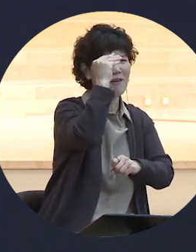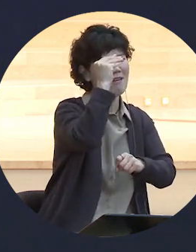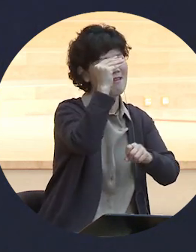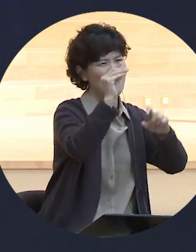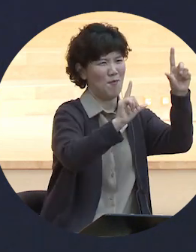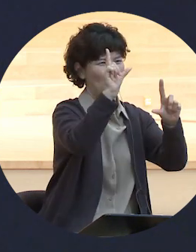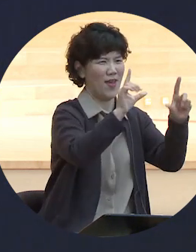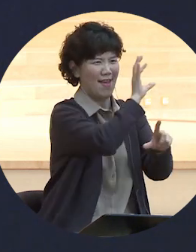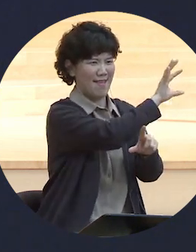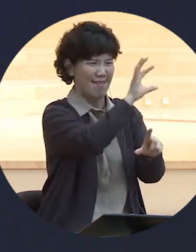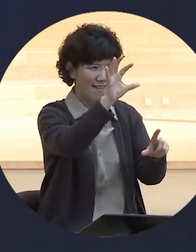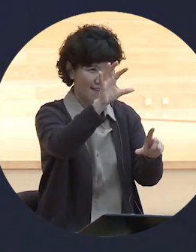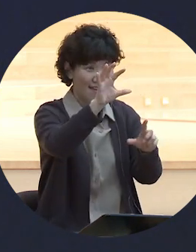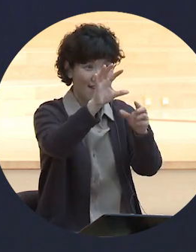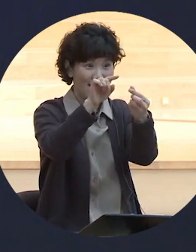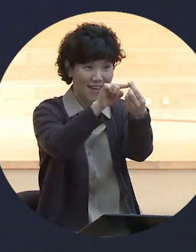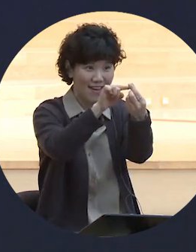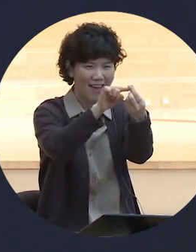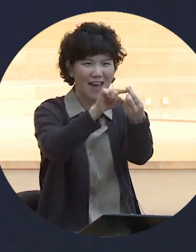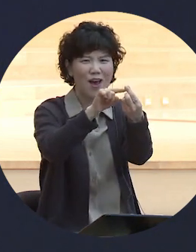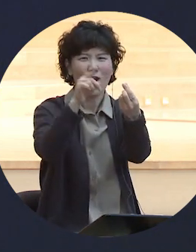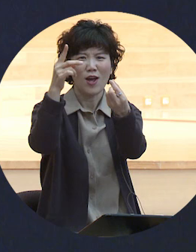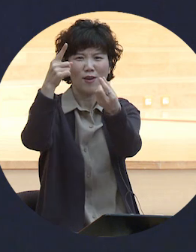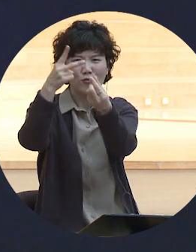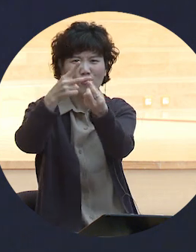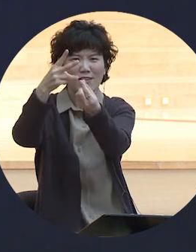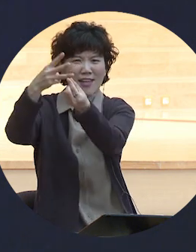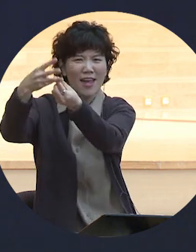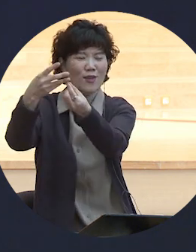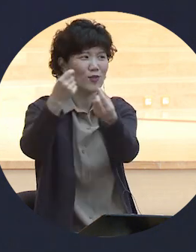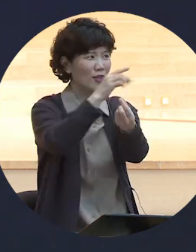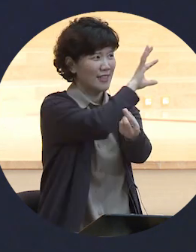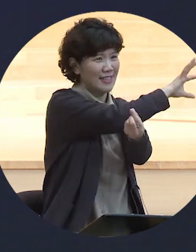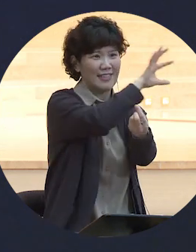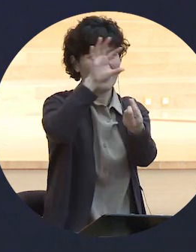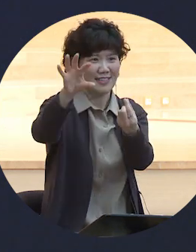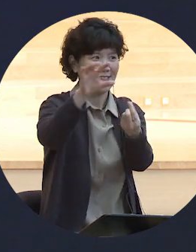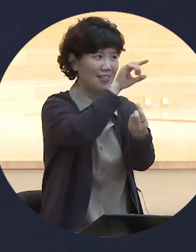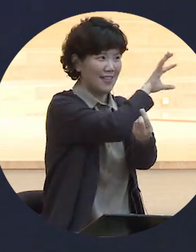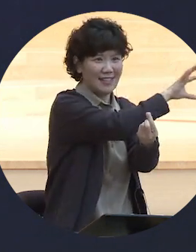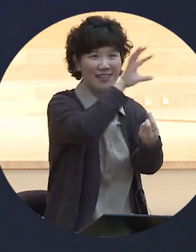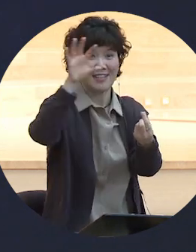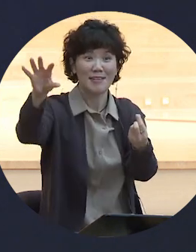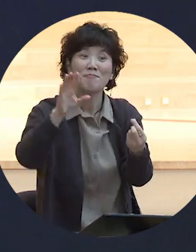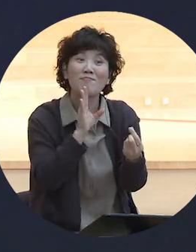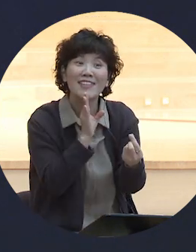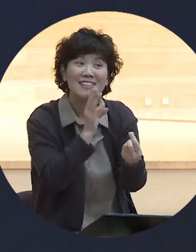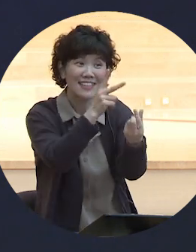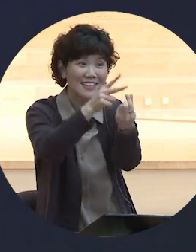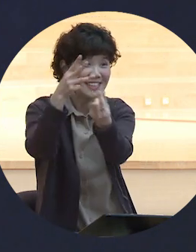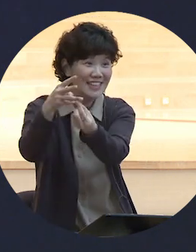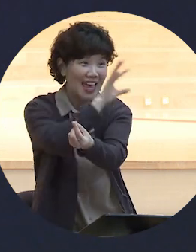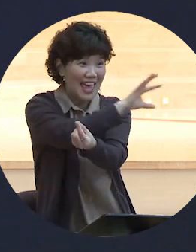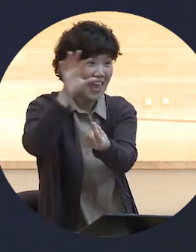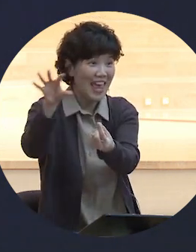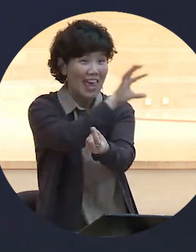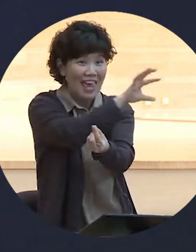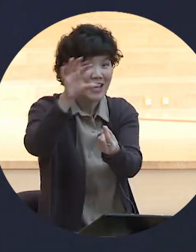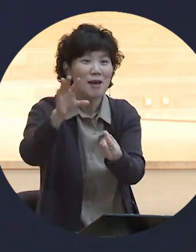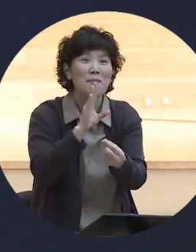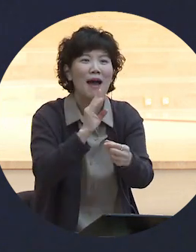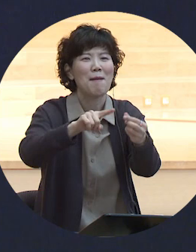번째도 원형을 가지고, 두 번째도 원형을 가지고, 세 번째도 원형을 본따서